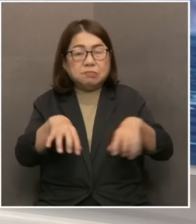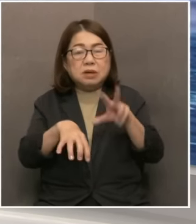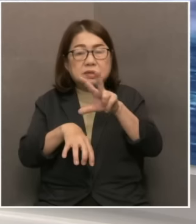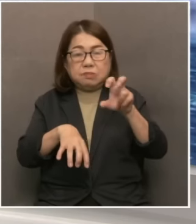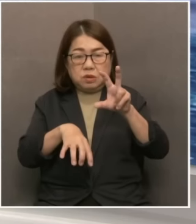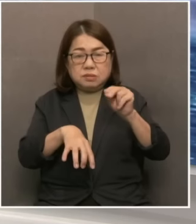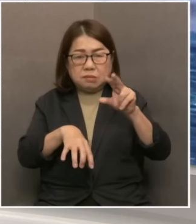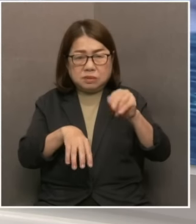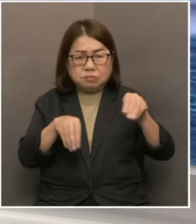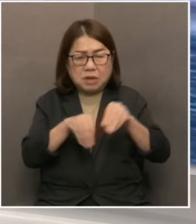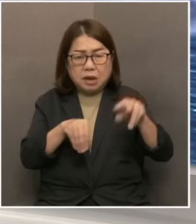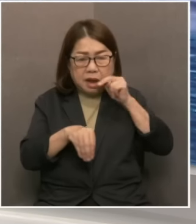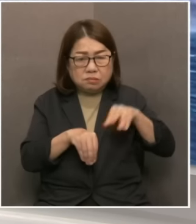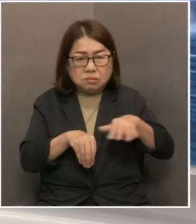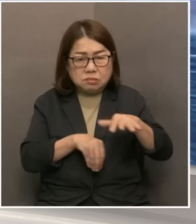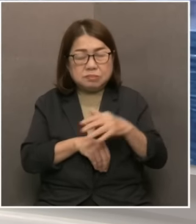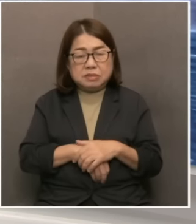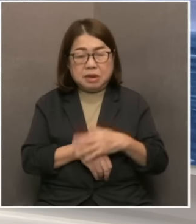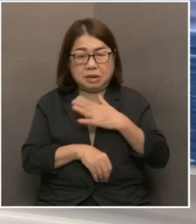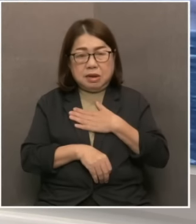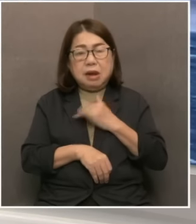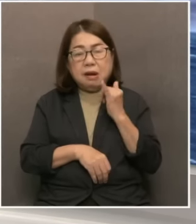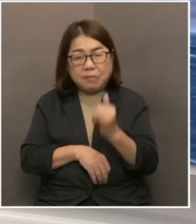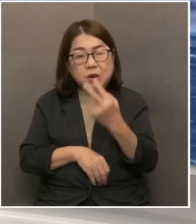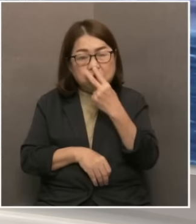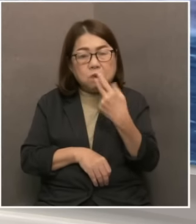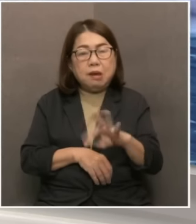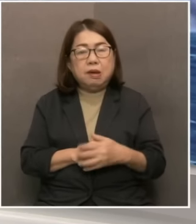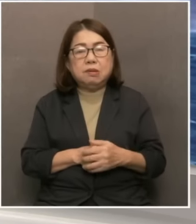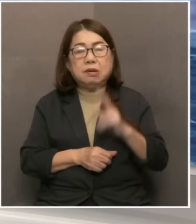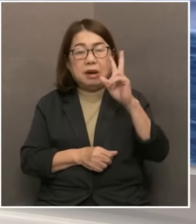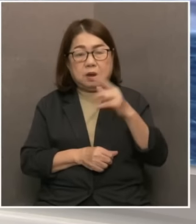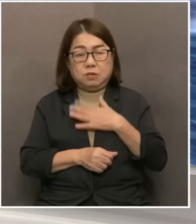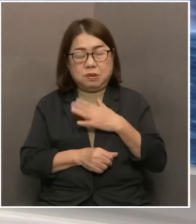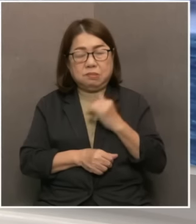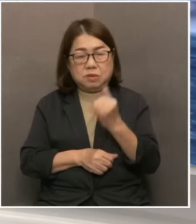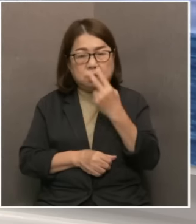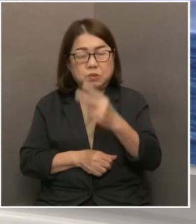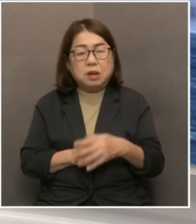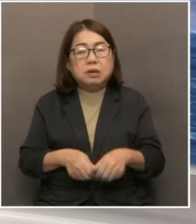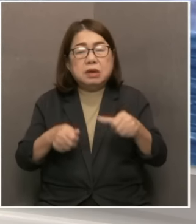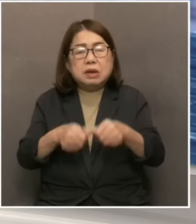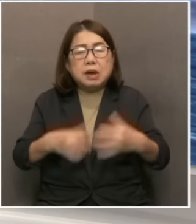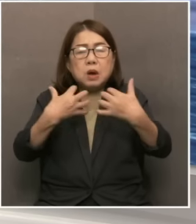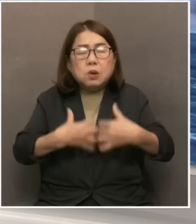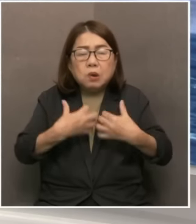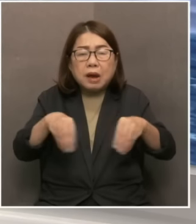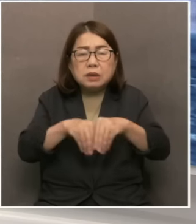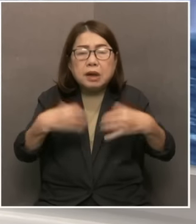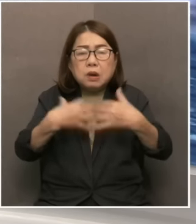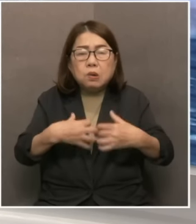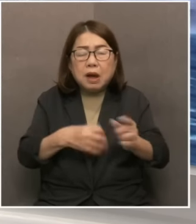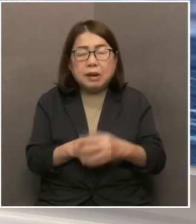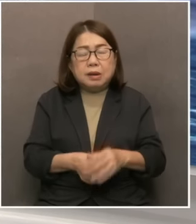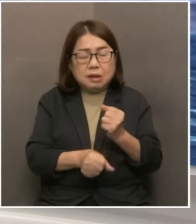ด้วยกันซึ่งทีมข่าวทในช่อง 16ก็เพิ่งจะลงพื้นที่ไปตรวจสอบกันก่อนหน้านี้ด้วยนะคะที่บริเวณโรงสรีถนนพระราม 3นั่นเอง